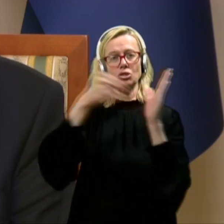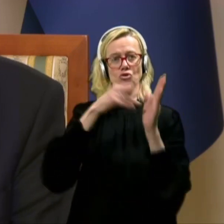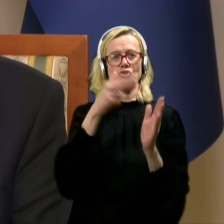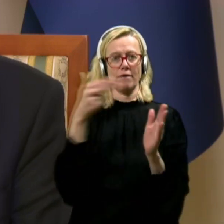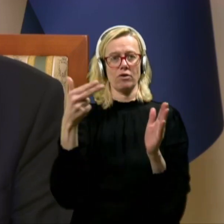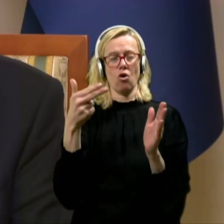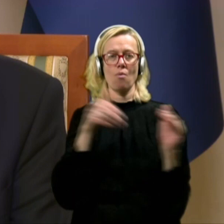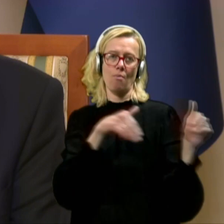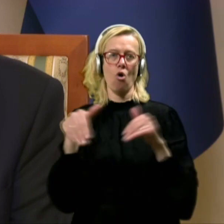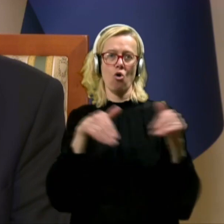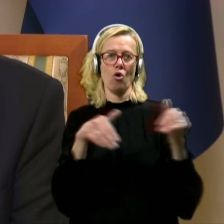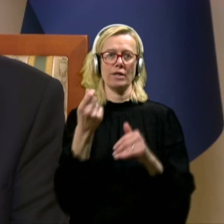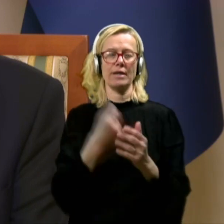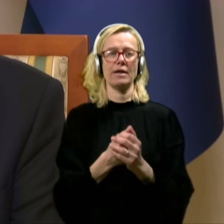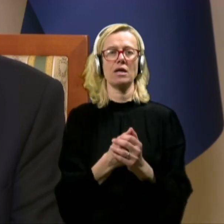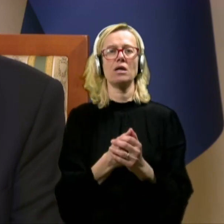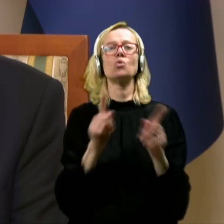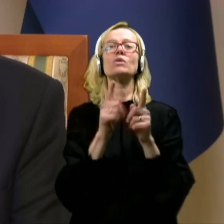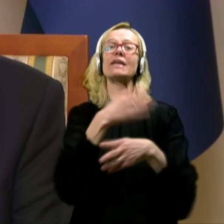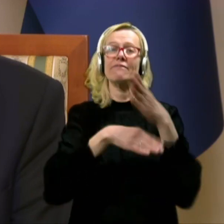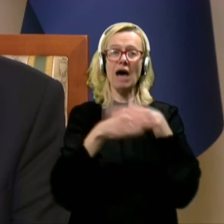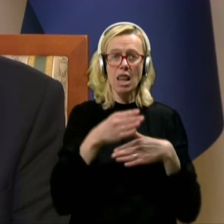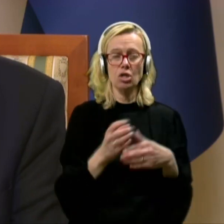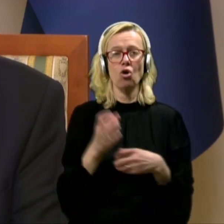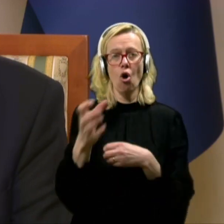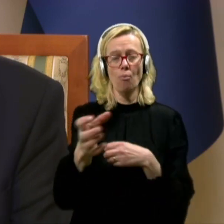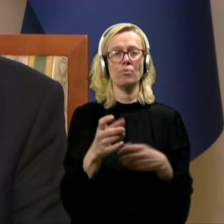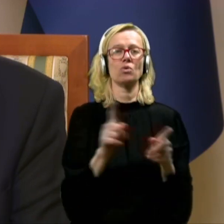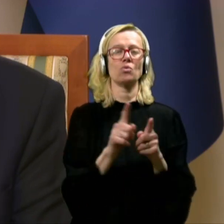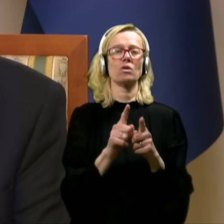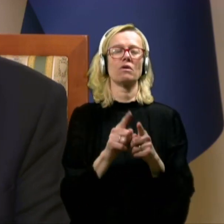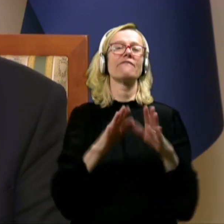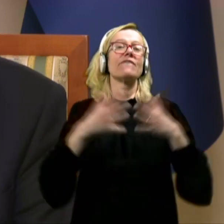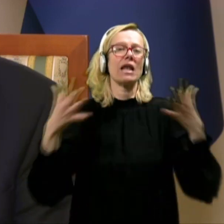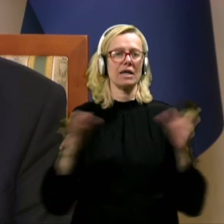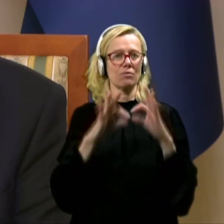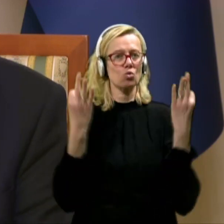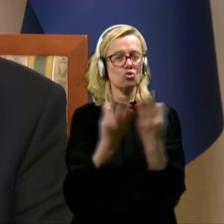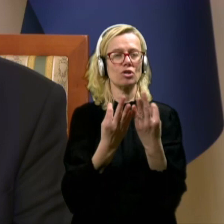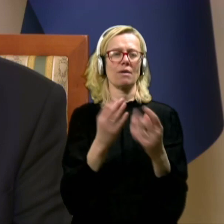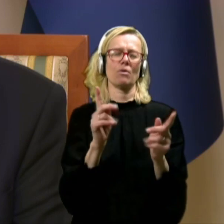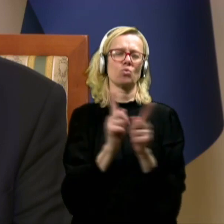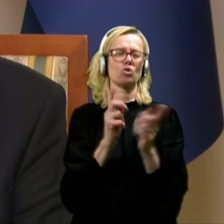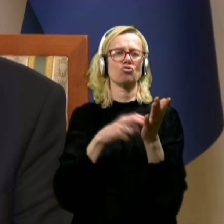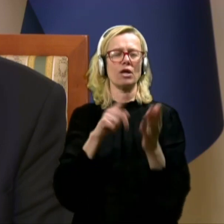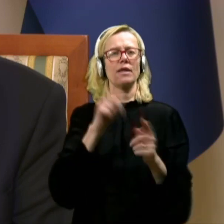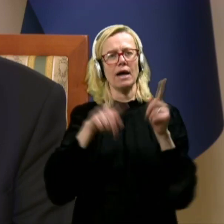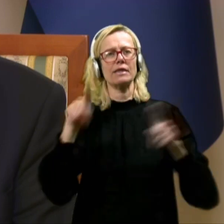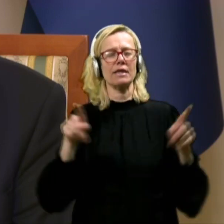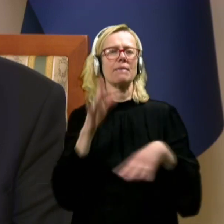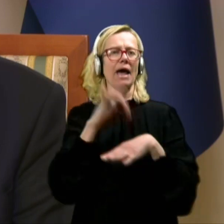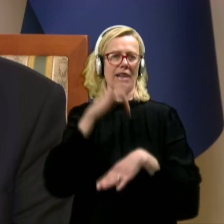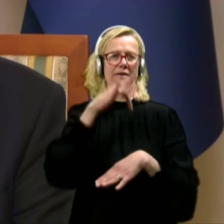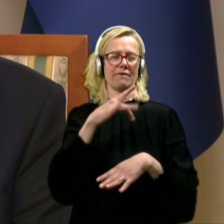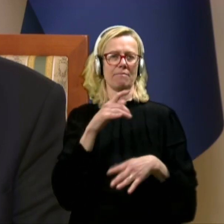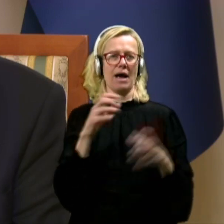pokojnine. Šel bo invalidom, šel bo velikim družinam in še nekaterim drugim ranljivim